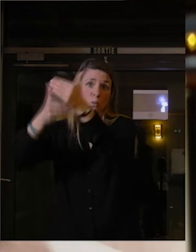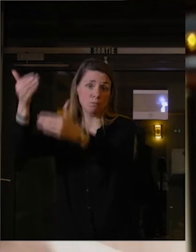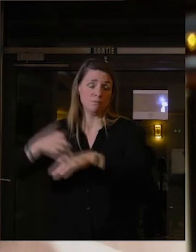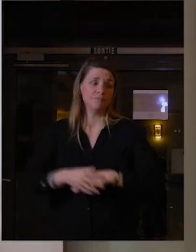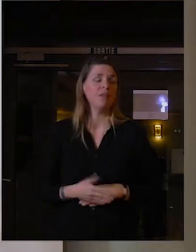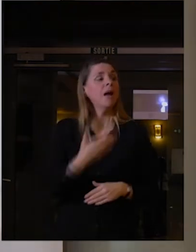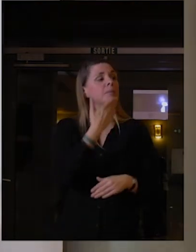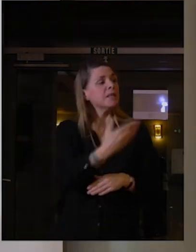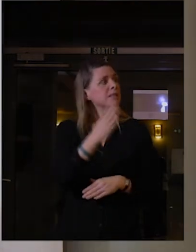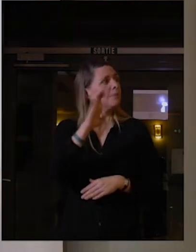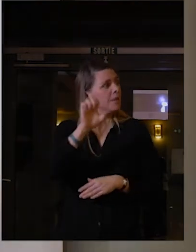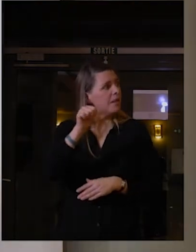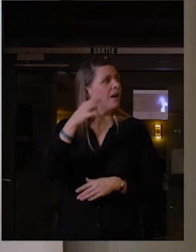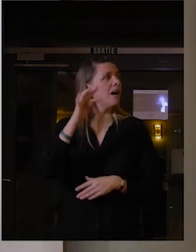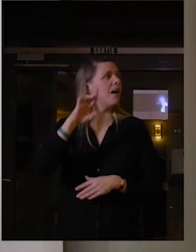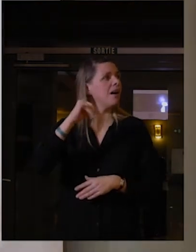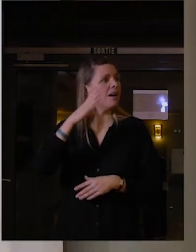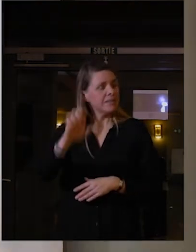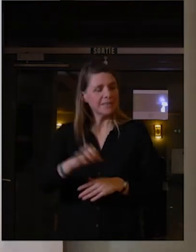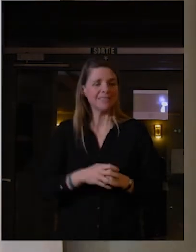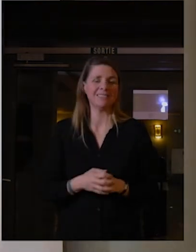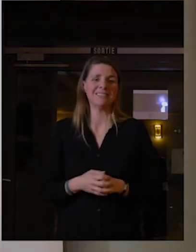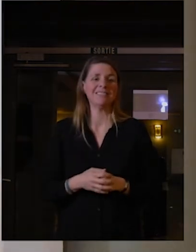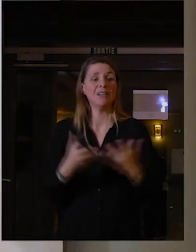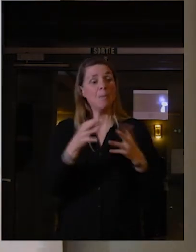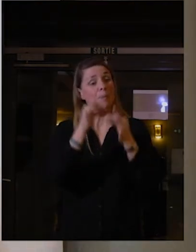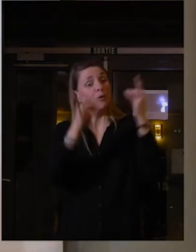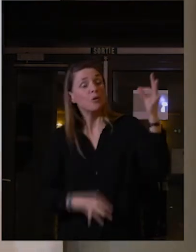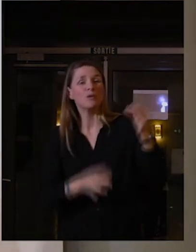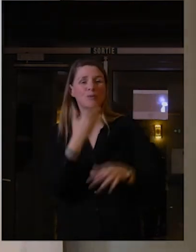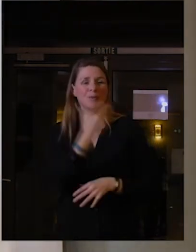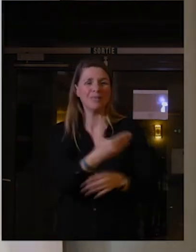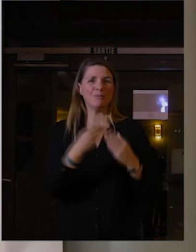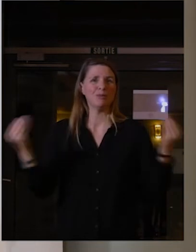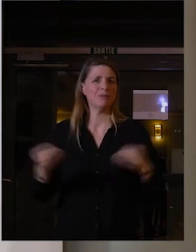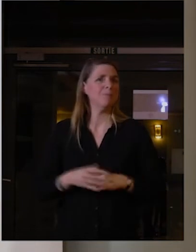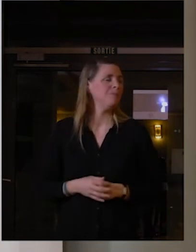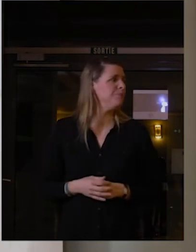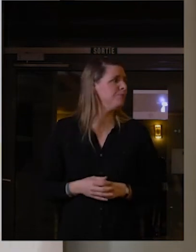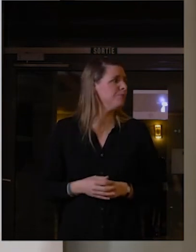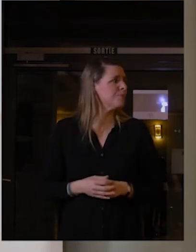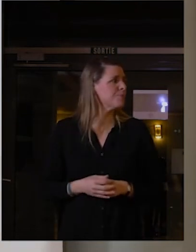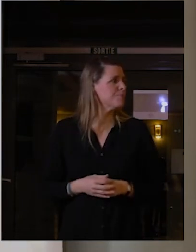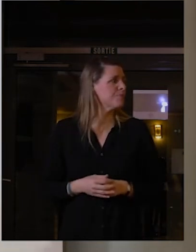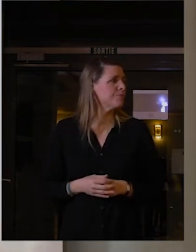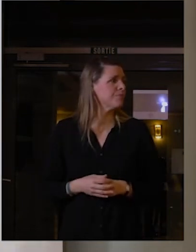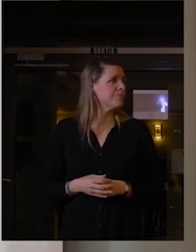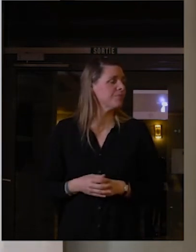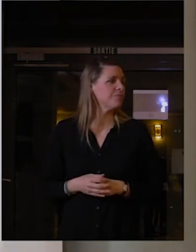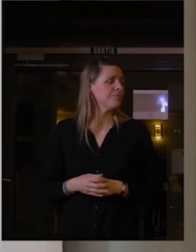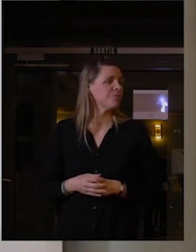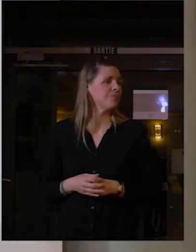Merci Béatrice pour cette grande partie de conclusion. Du coup, qui est en tous les